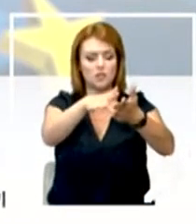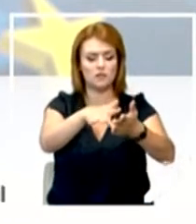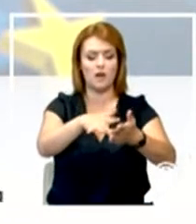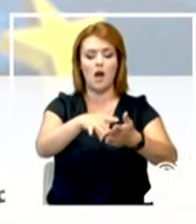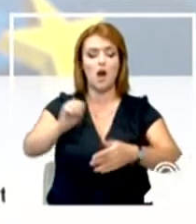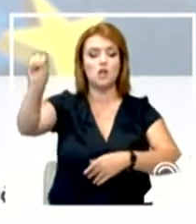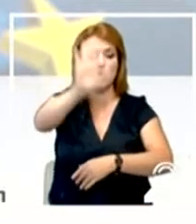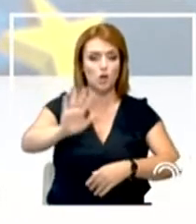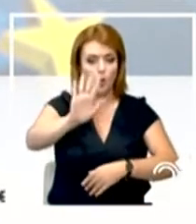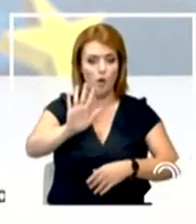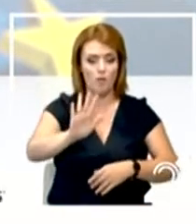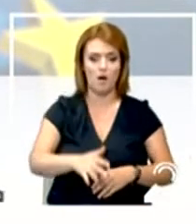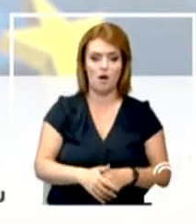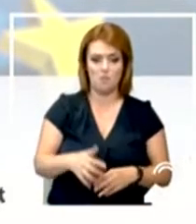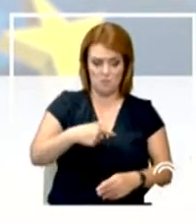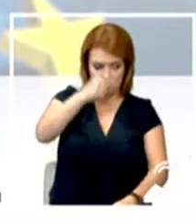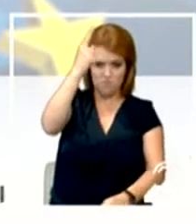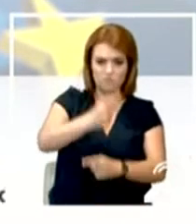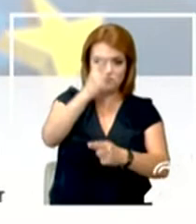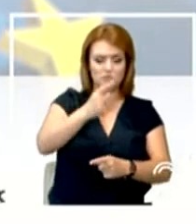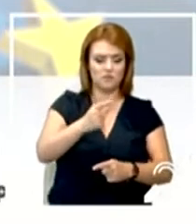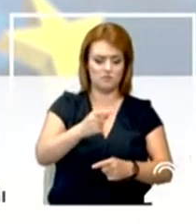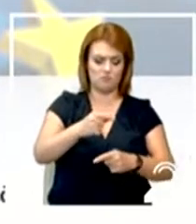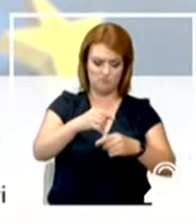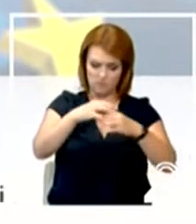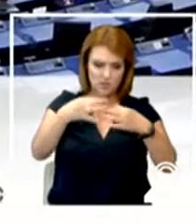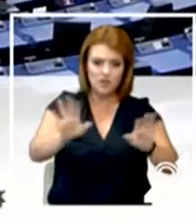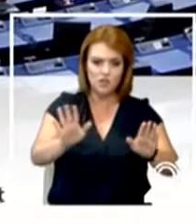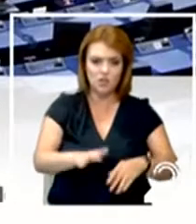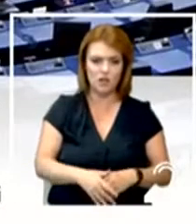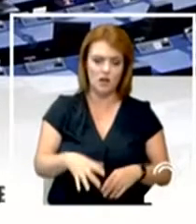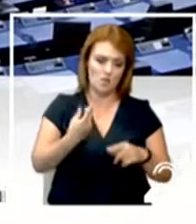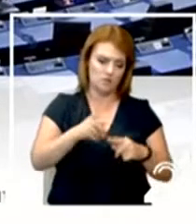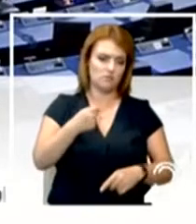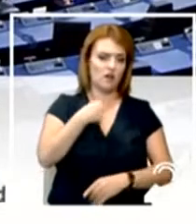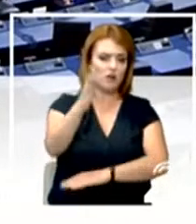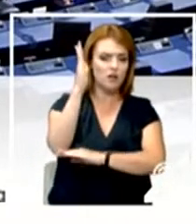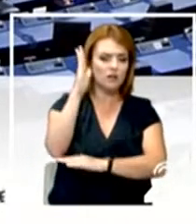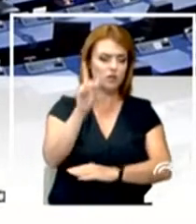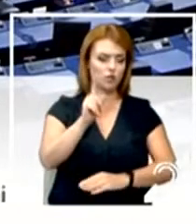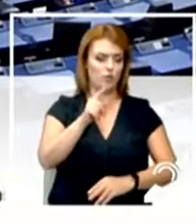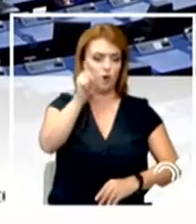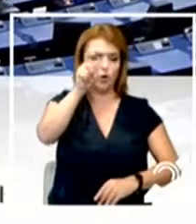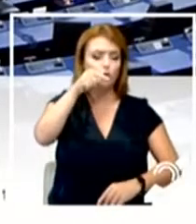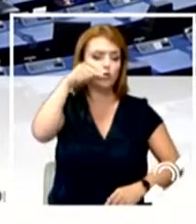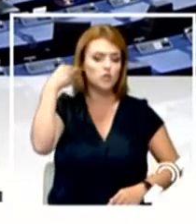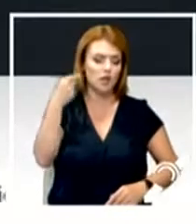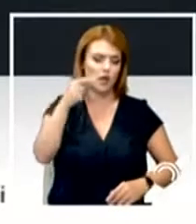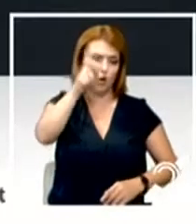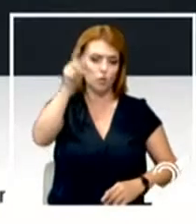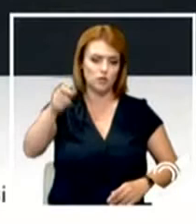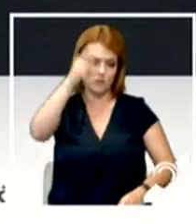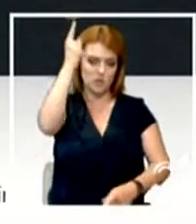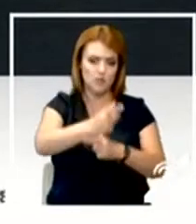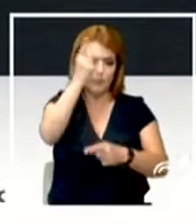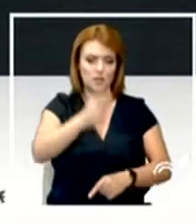mare de persoane care susțin crimele comise de Federația Rusă. Zigfrid Mureșan notează că sancțiunile aprobate până acum de Uniunea Europeană au